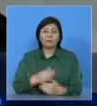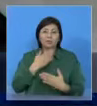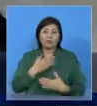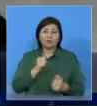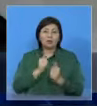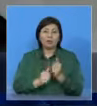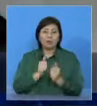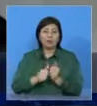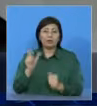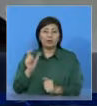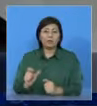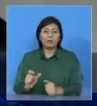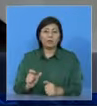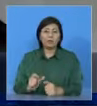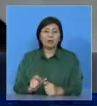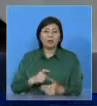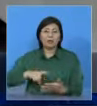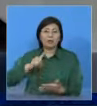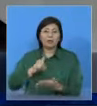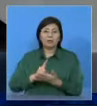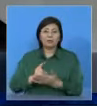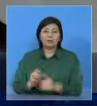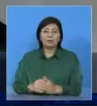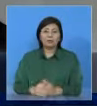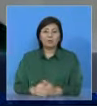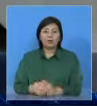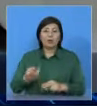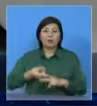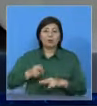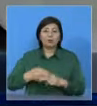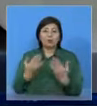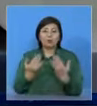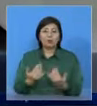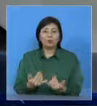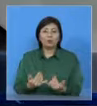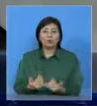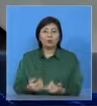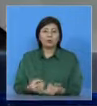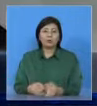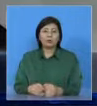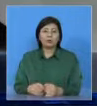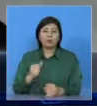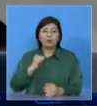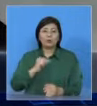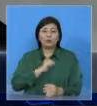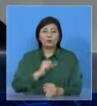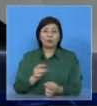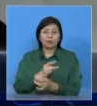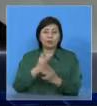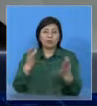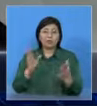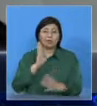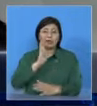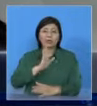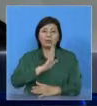әрбір перзенттің парызы, сондықтан бүгін бір азғана болса да өздерінің мерекелерінде